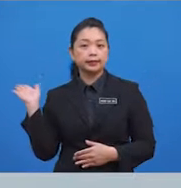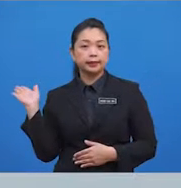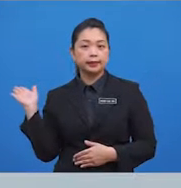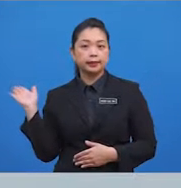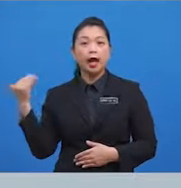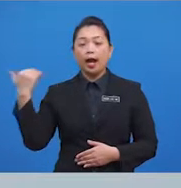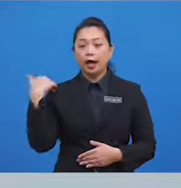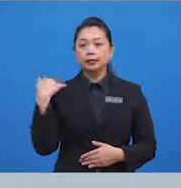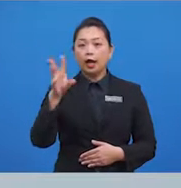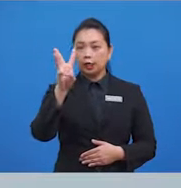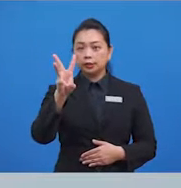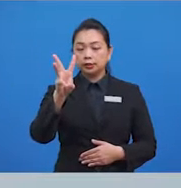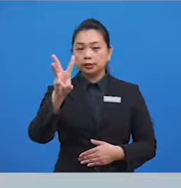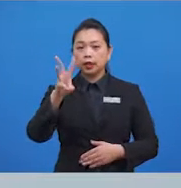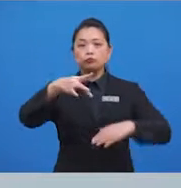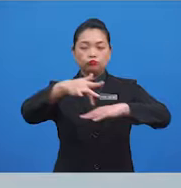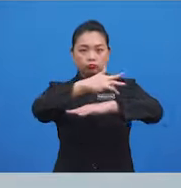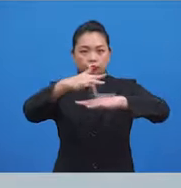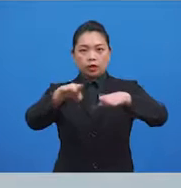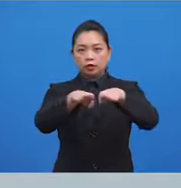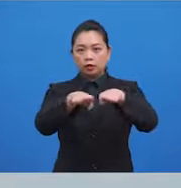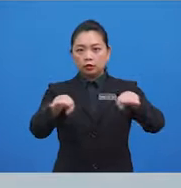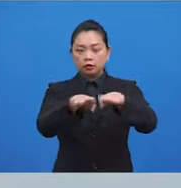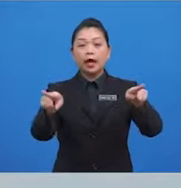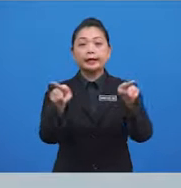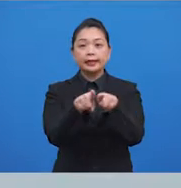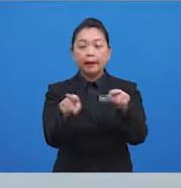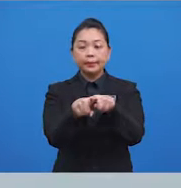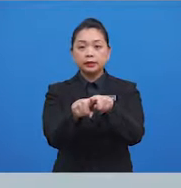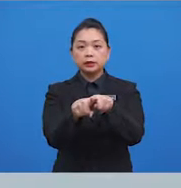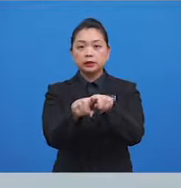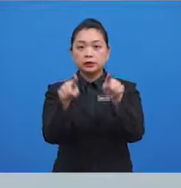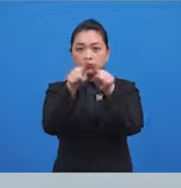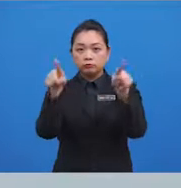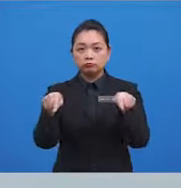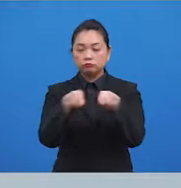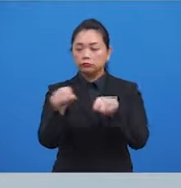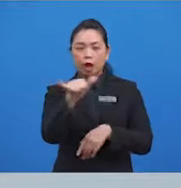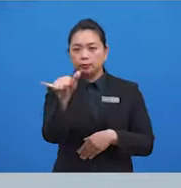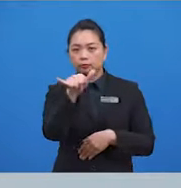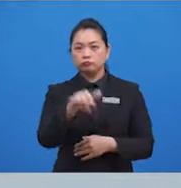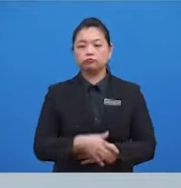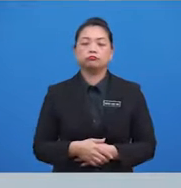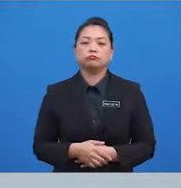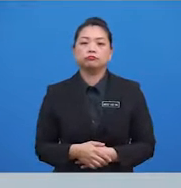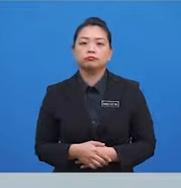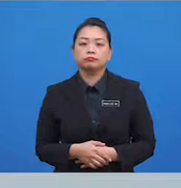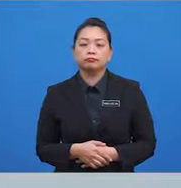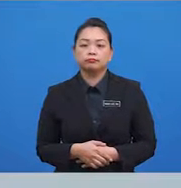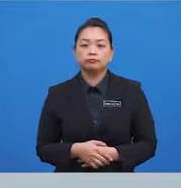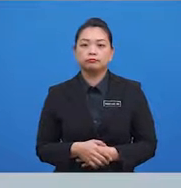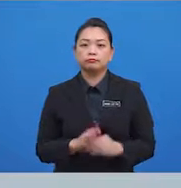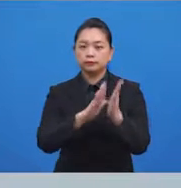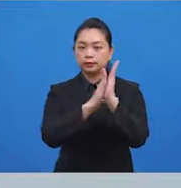mempunyai 6 permukaan rata yang sama ukuran panjang dan lebarnya. Oleh itu,